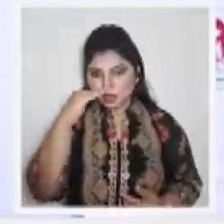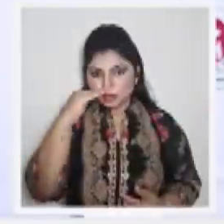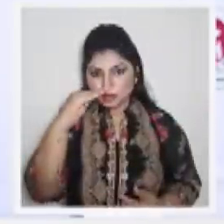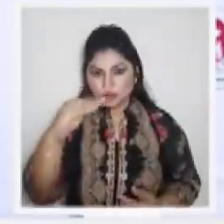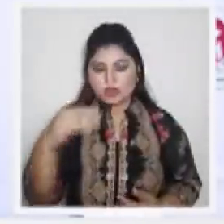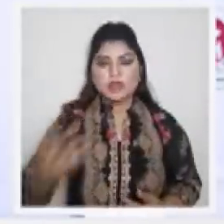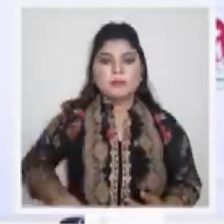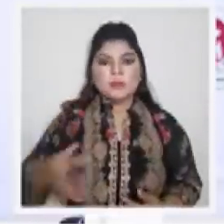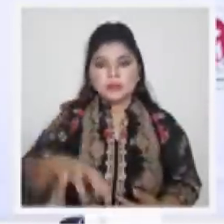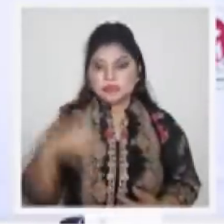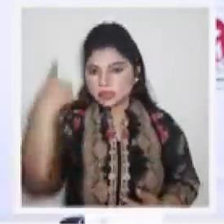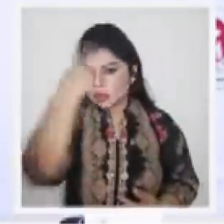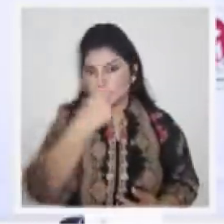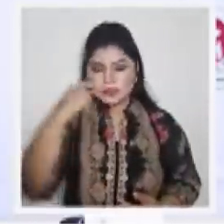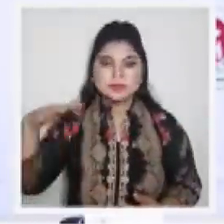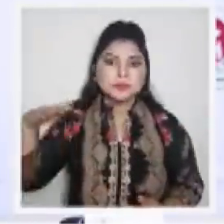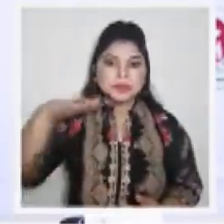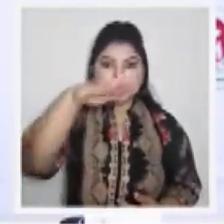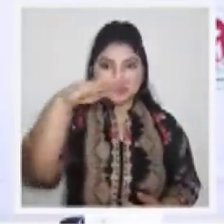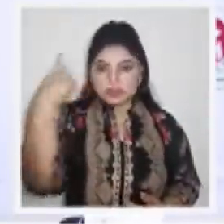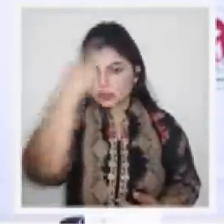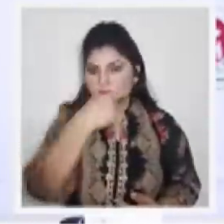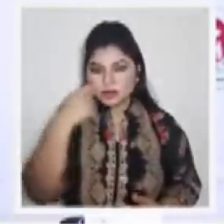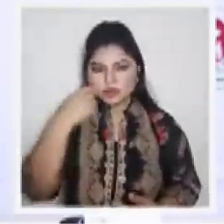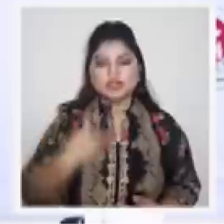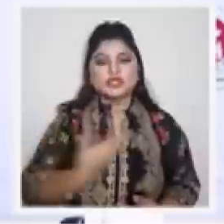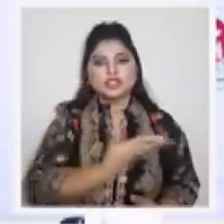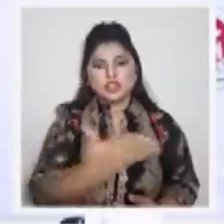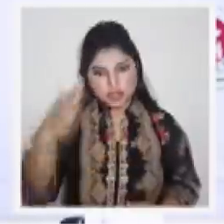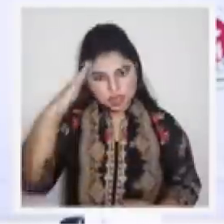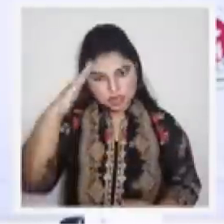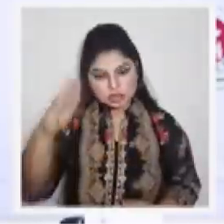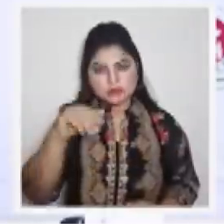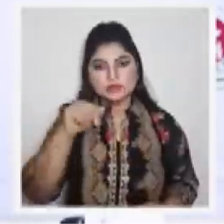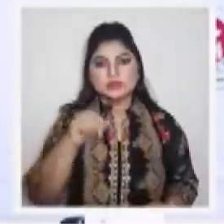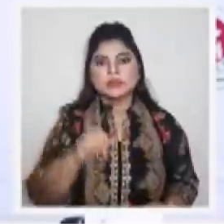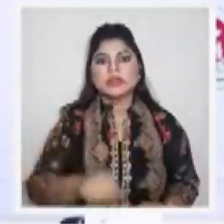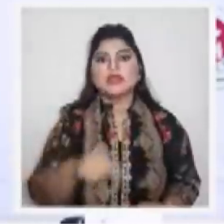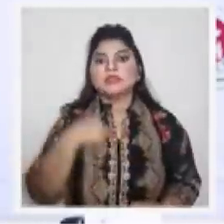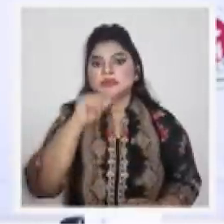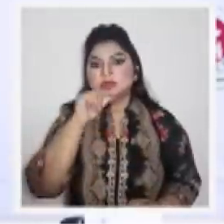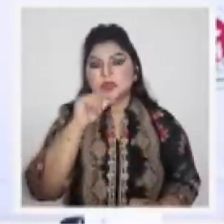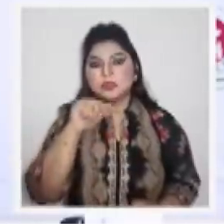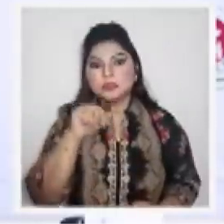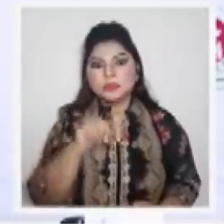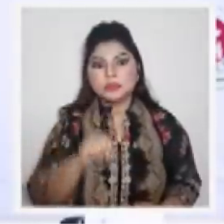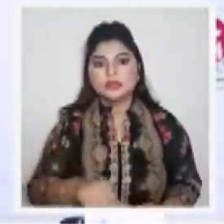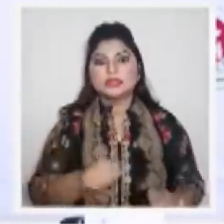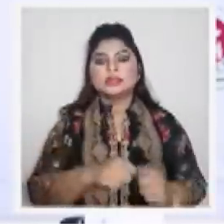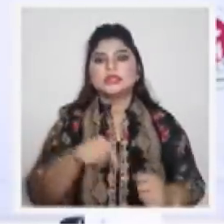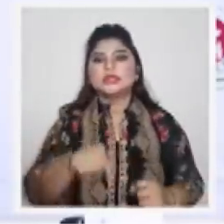প্রিয় সাংবাদিক ভাই ও বোনেরা, সম্মানিত দর্শক শ্রোতাবৃন্দ, দেশবাসী এবং প্রবাসী ভাই ও বোনেরা, আসসালামু আলাইকুম।